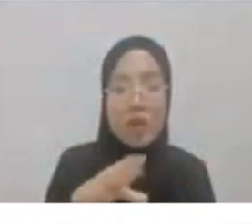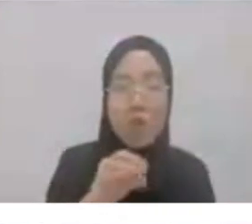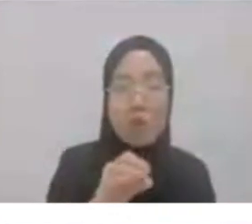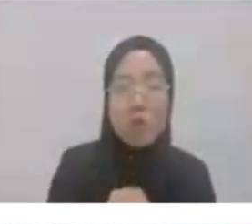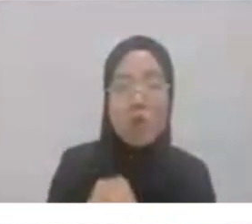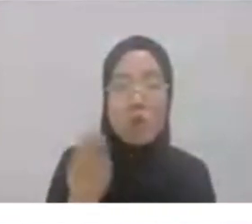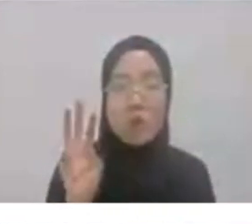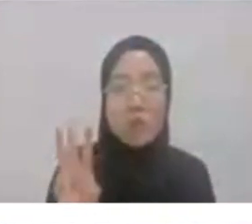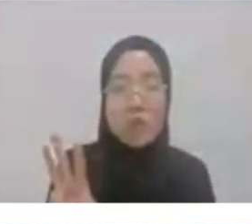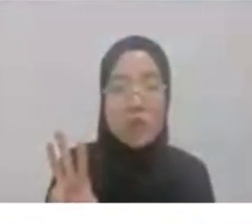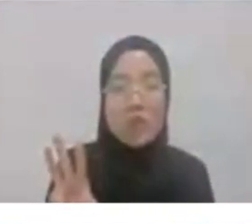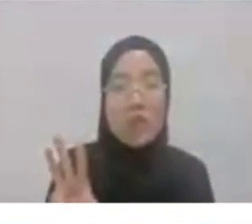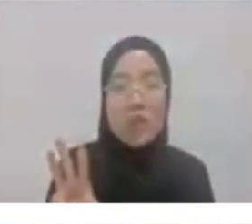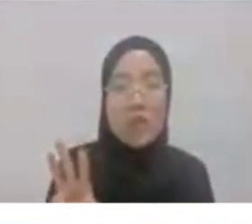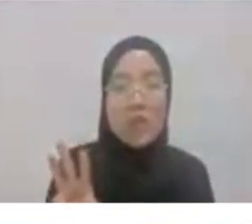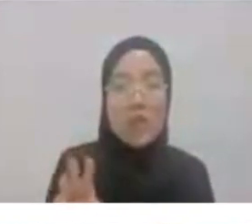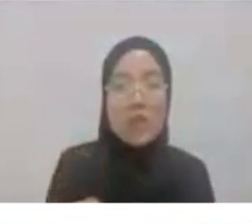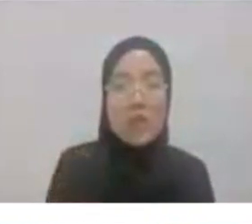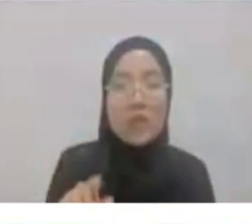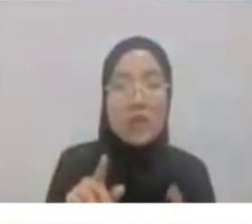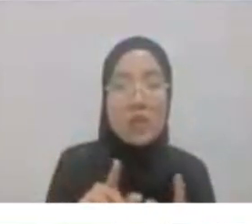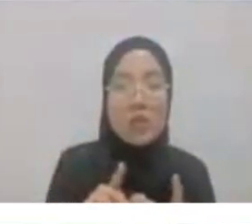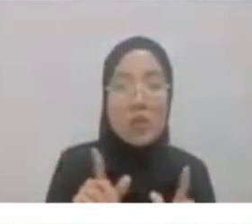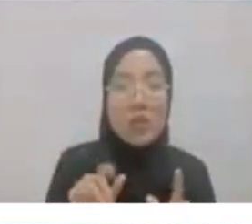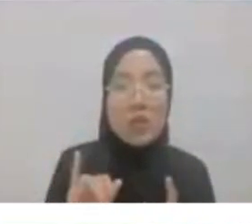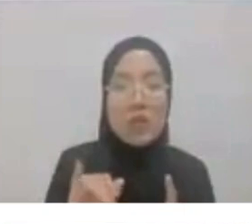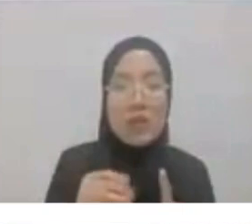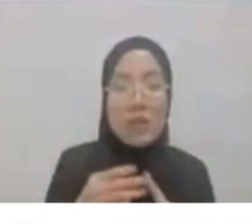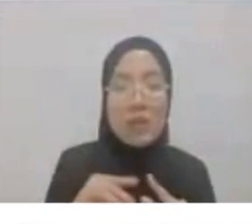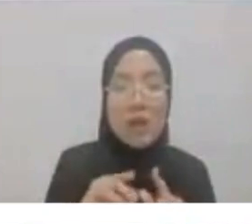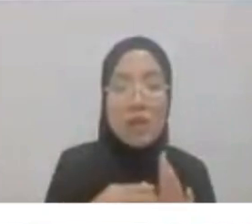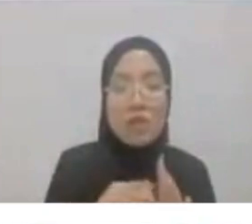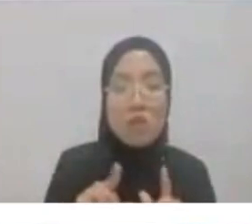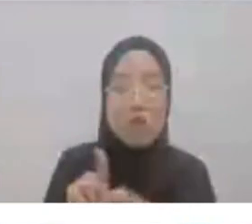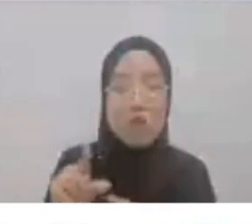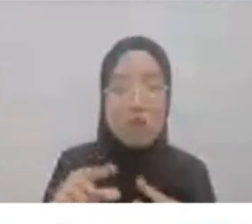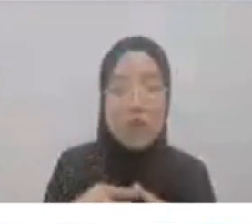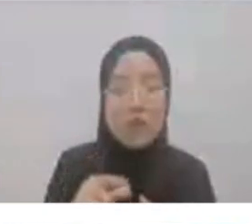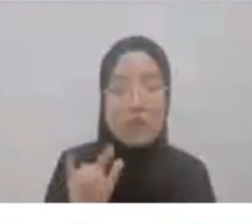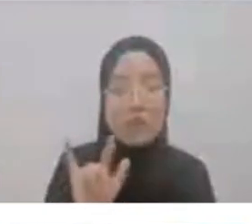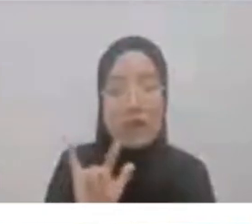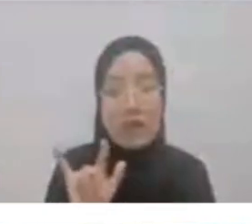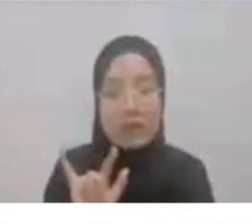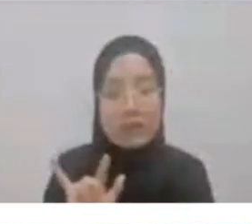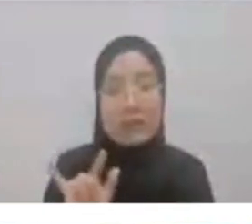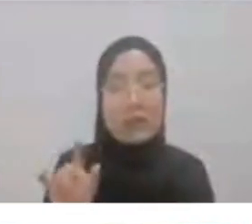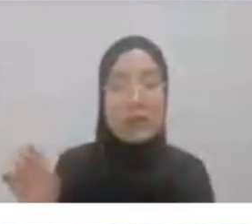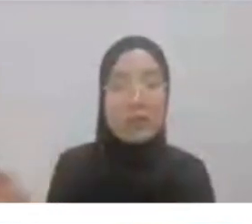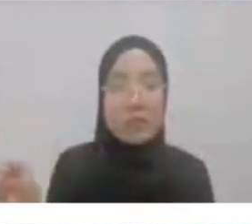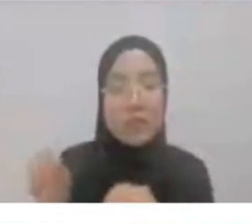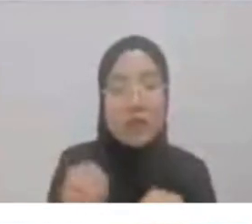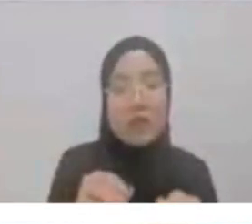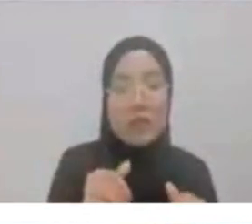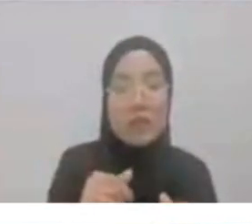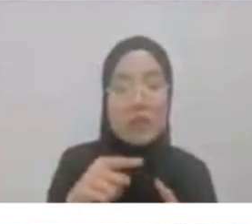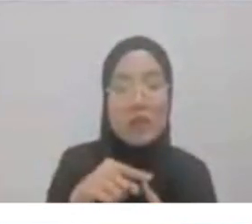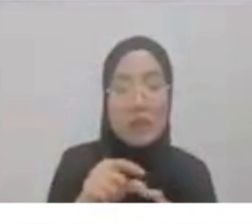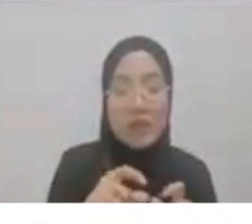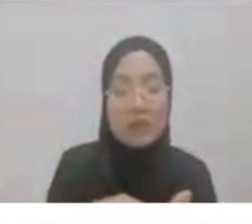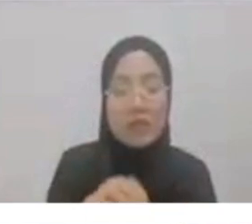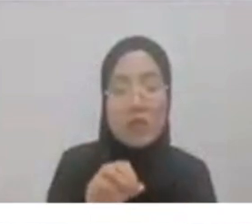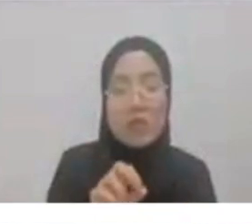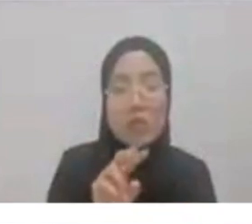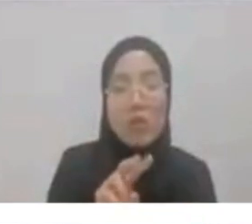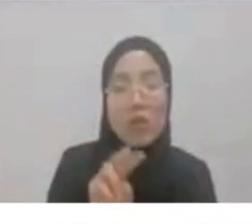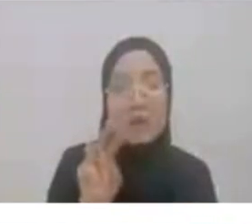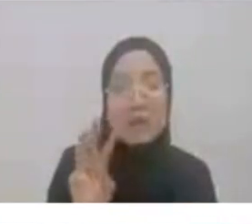Cibarusah Kabupaten Bekasi video bukti T10 yang tanpa membuat surat pindah memilih dapat memilih di TPS 023 Desa Kendal Doyong Kecamatan